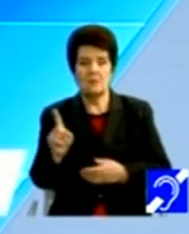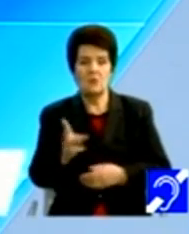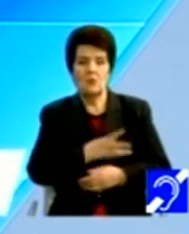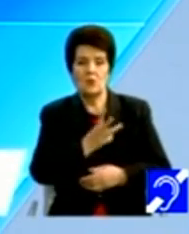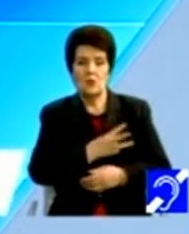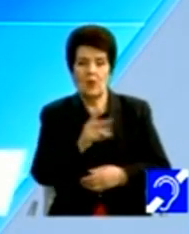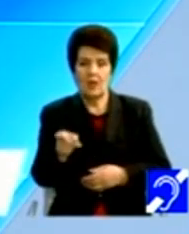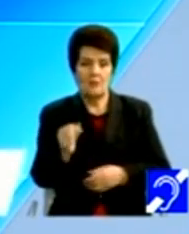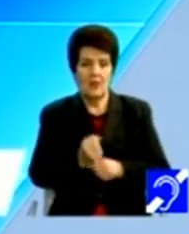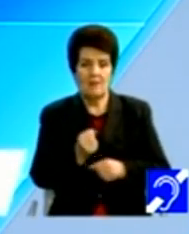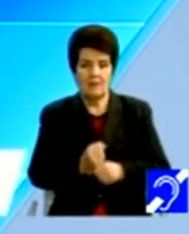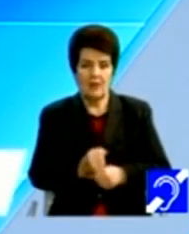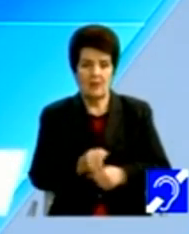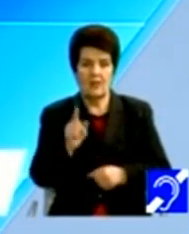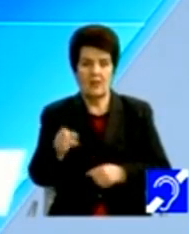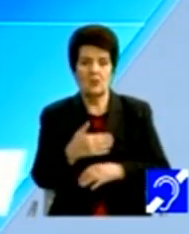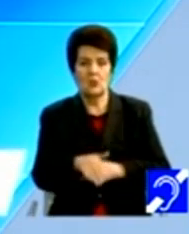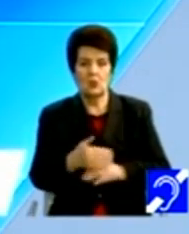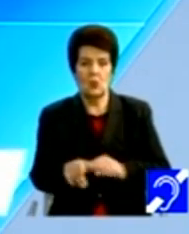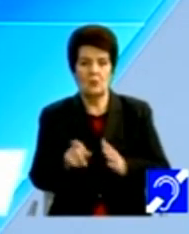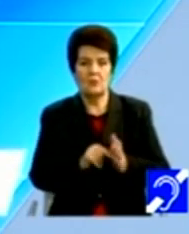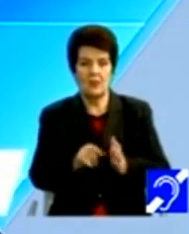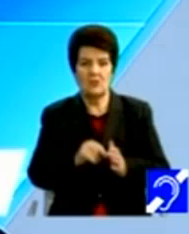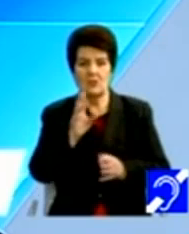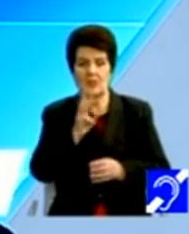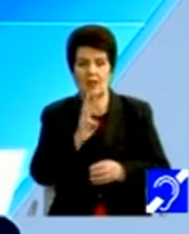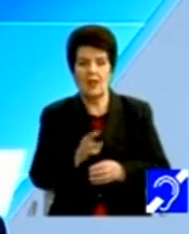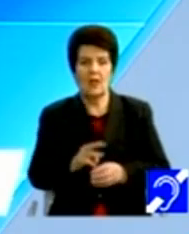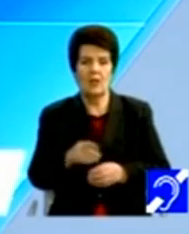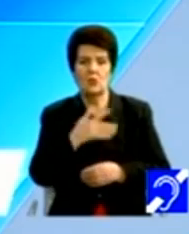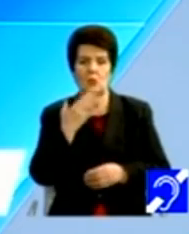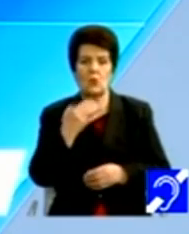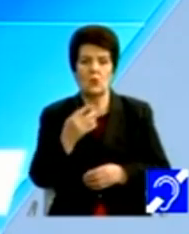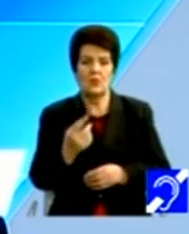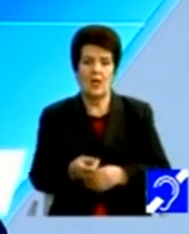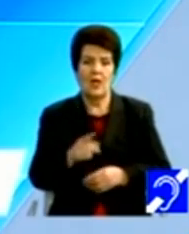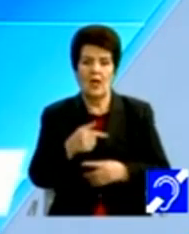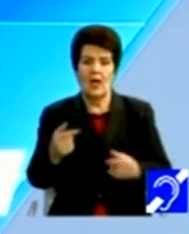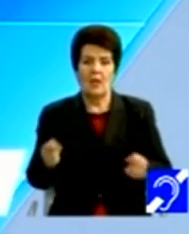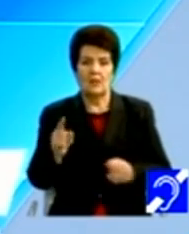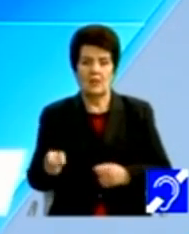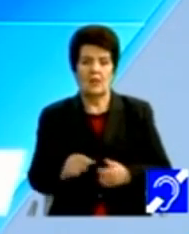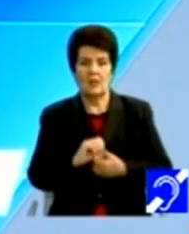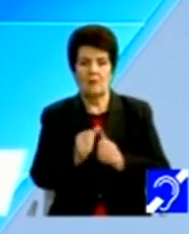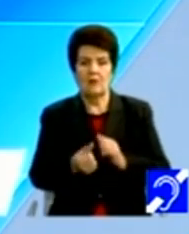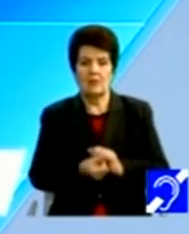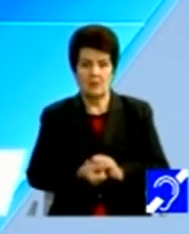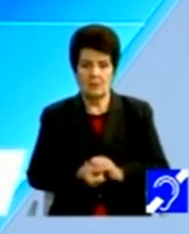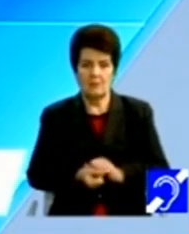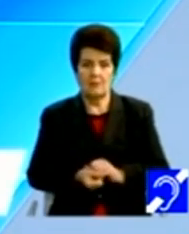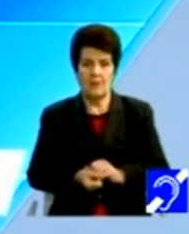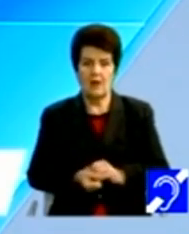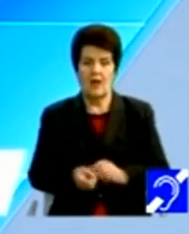dorești, el poate să facă el și drumuri și pensii și salarii și multe altele, inclusiv el va schimba și